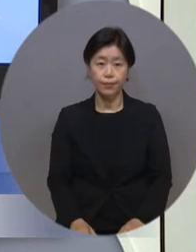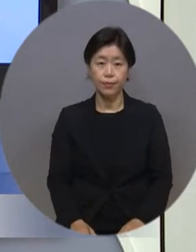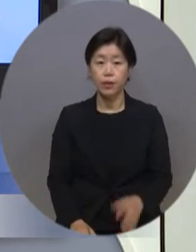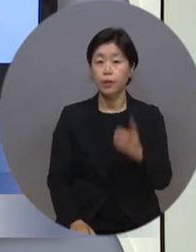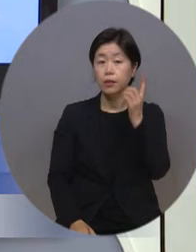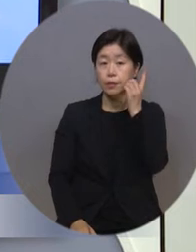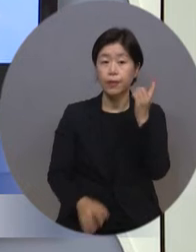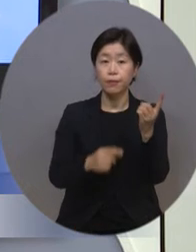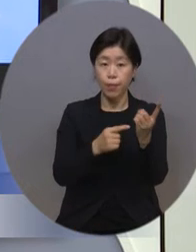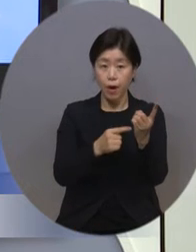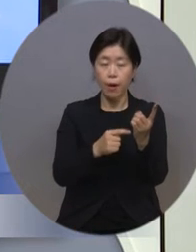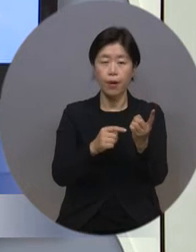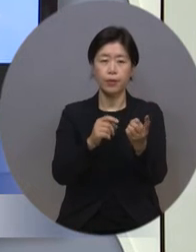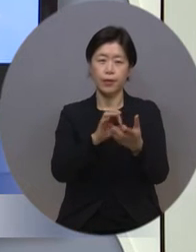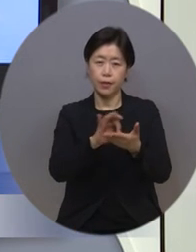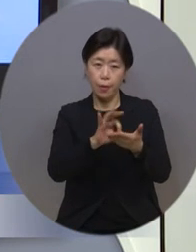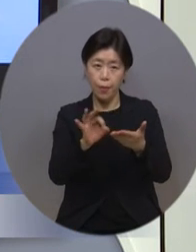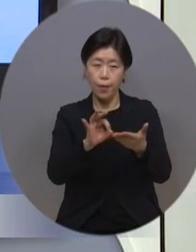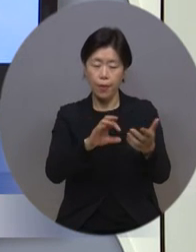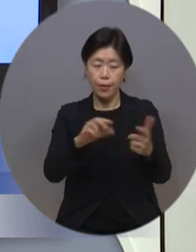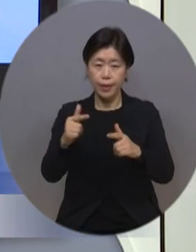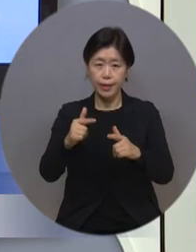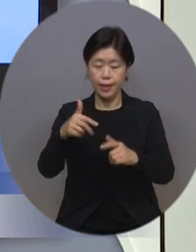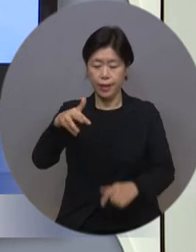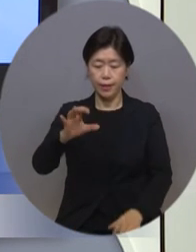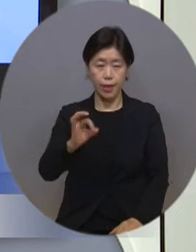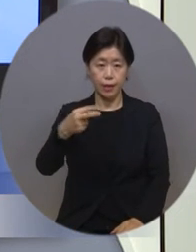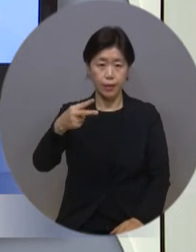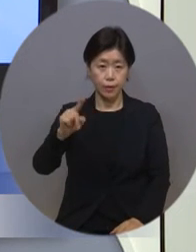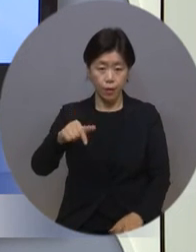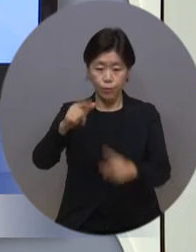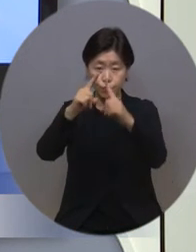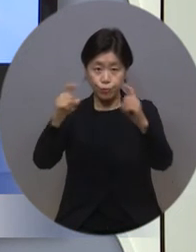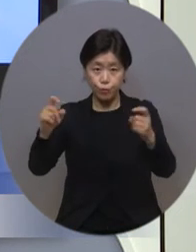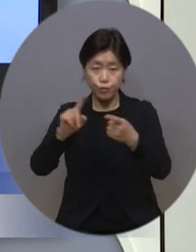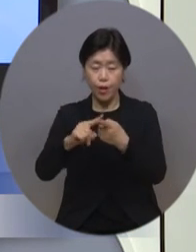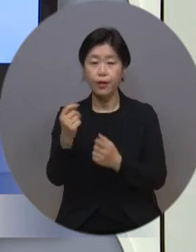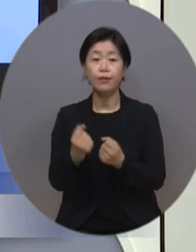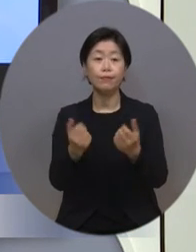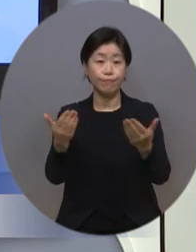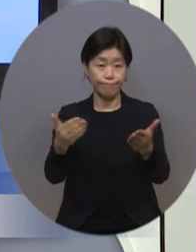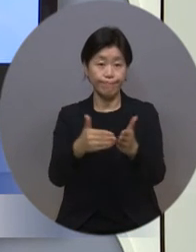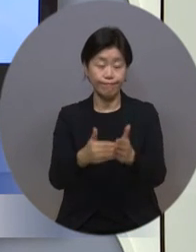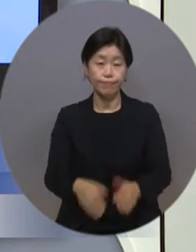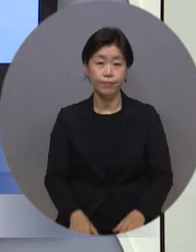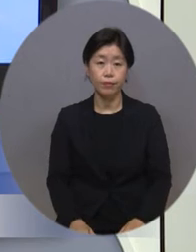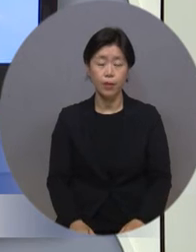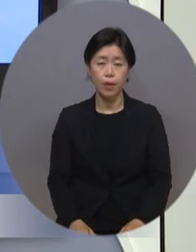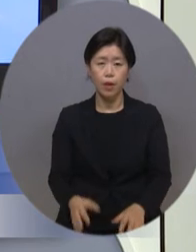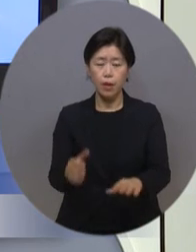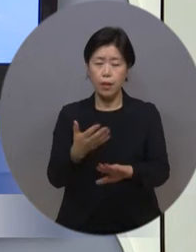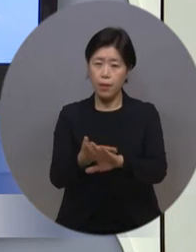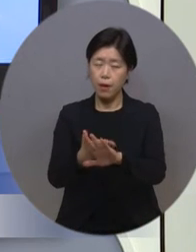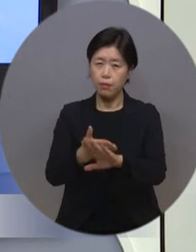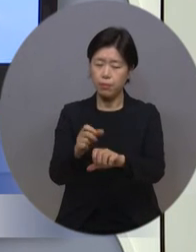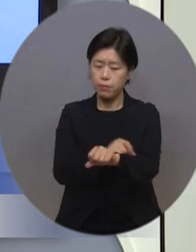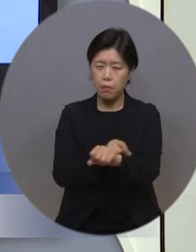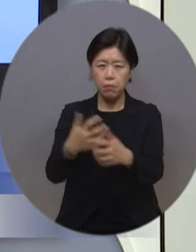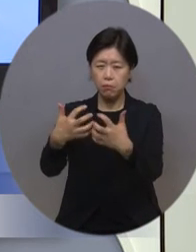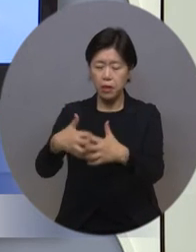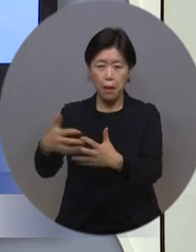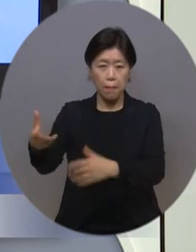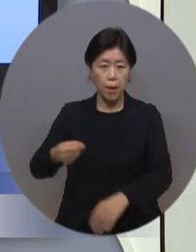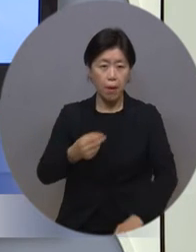스마트폰을 활용한 창덕궁 해설 서비스가 시작됩니다 이번 서비스는 관람객이 별도의 기기를 대여하지 않고 개인